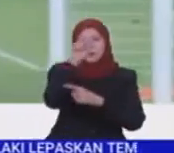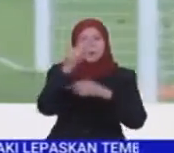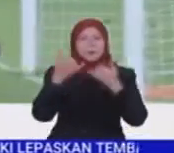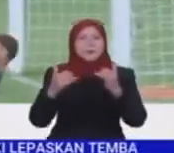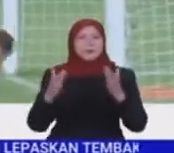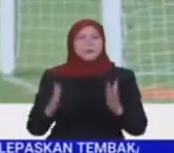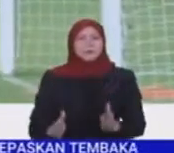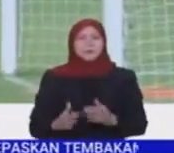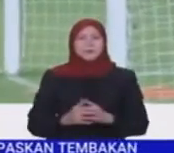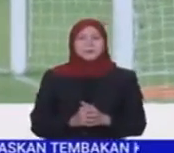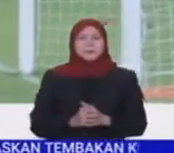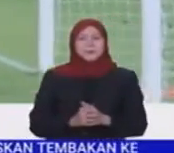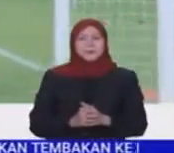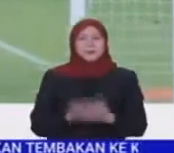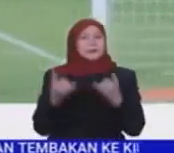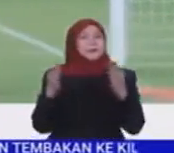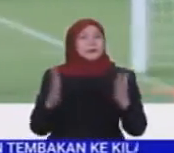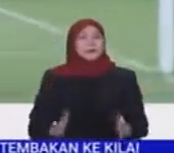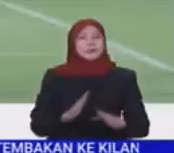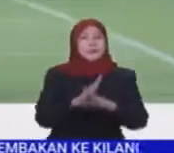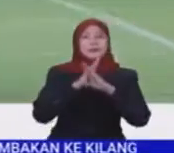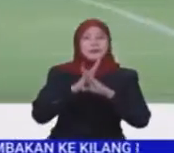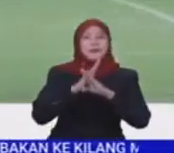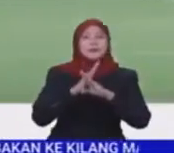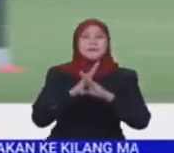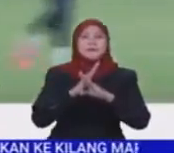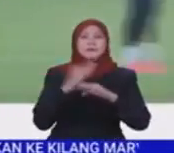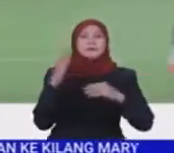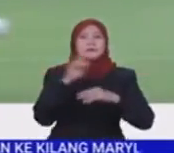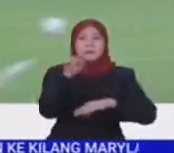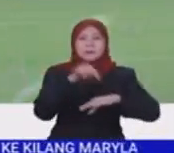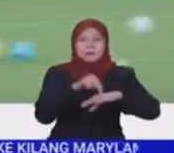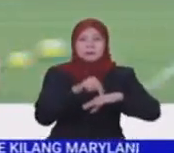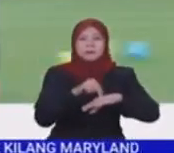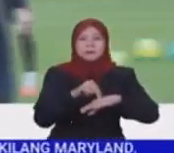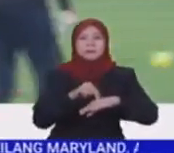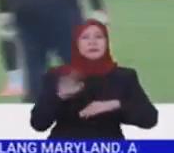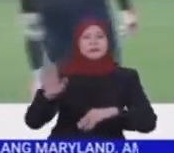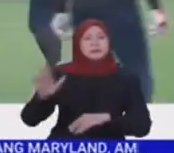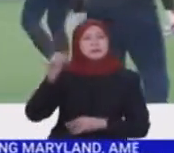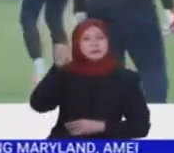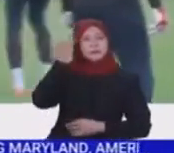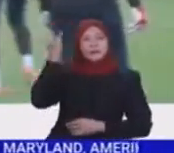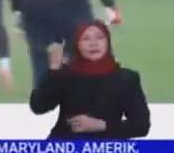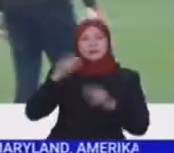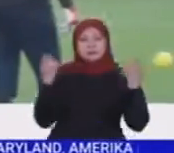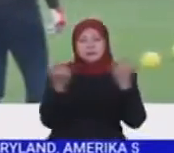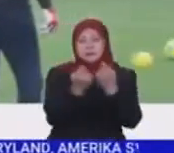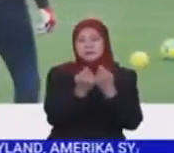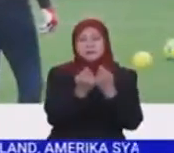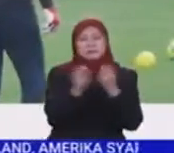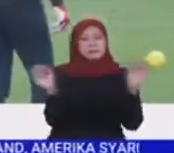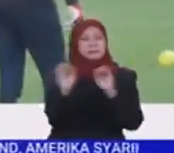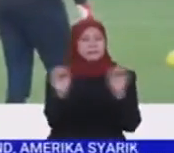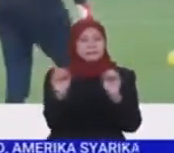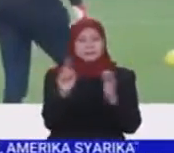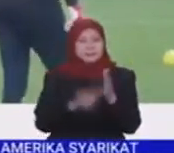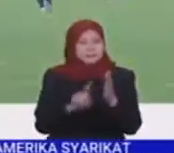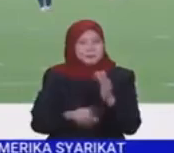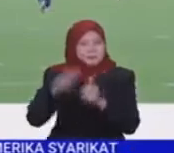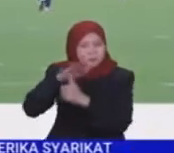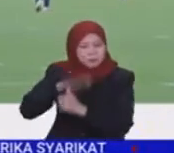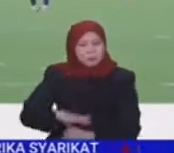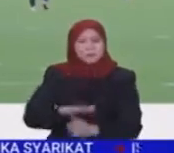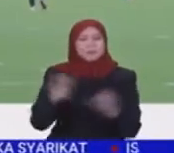anak-anak buahnya. Sementara itu, pemain pertahanan kebangsaan Ahmad Huzaimi PE juga berpendapat pasukan tidak mempunyai sebarang